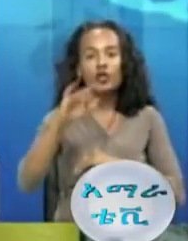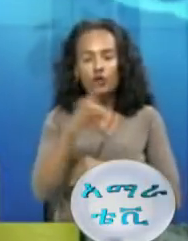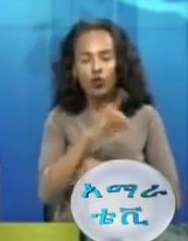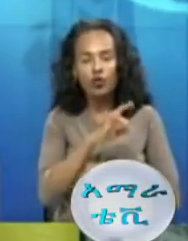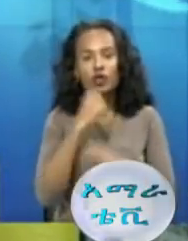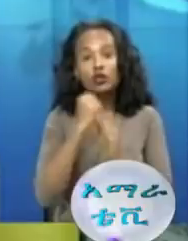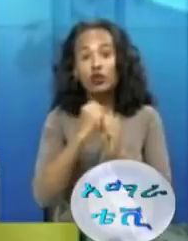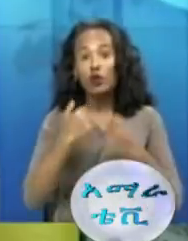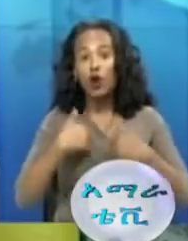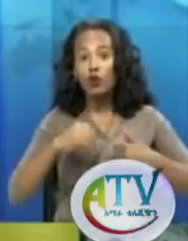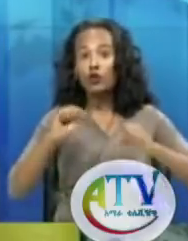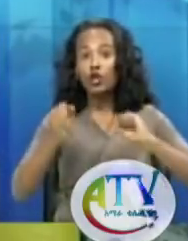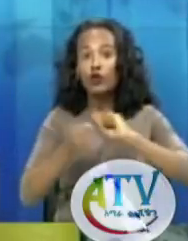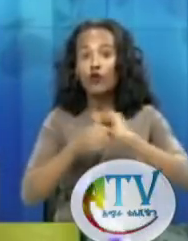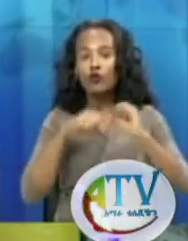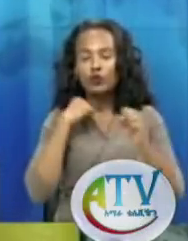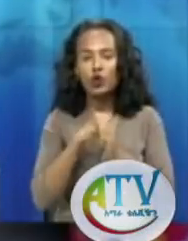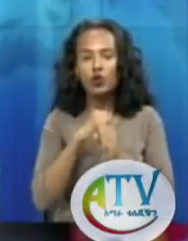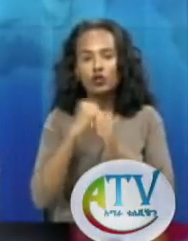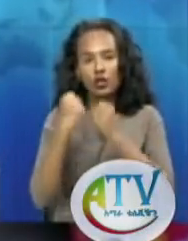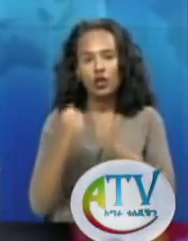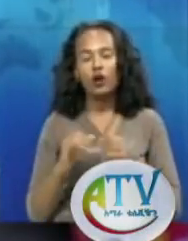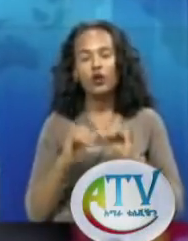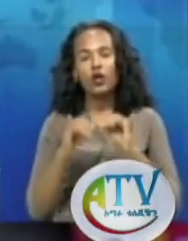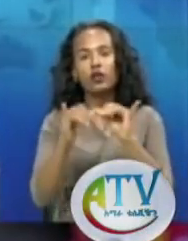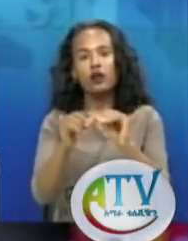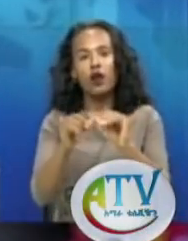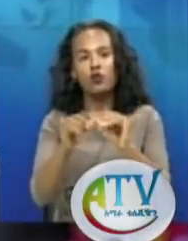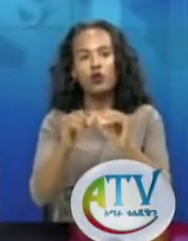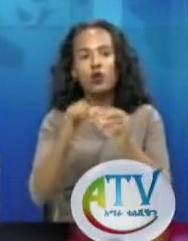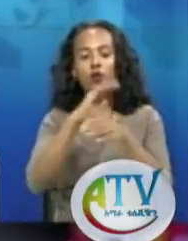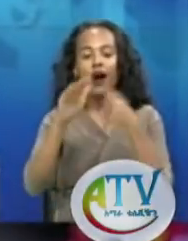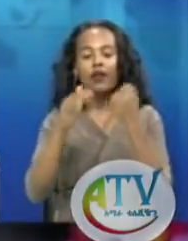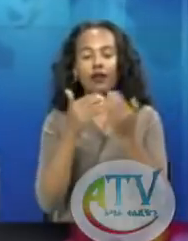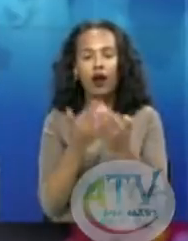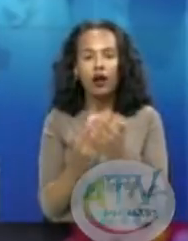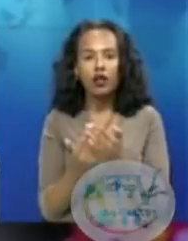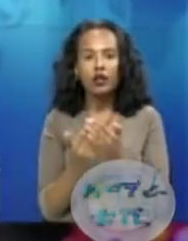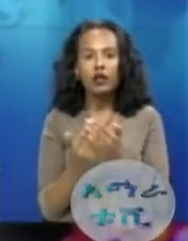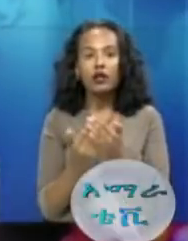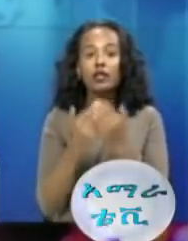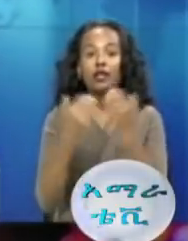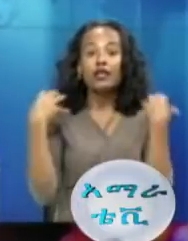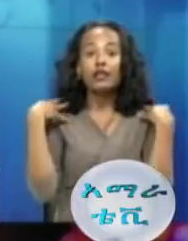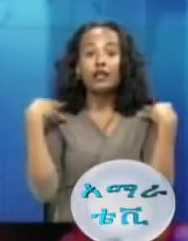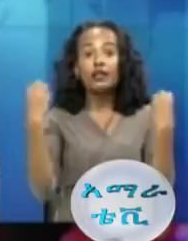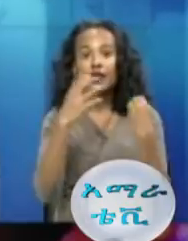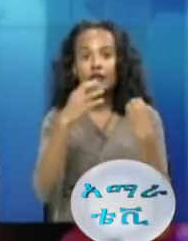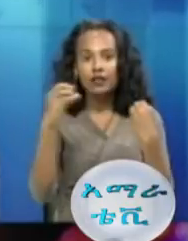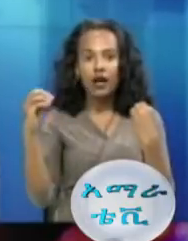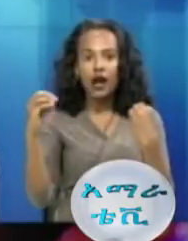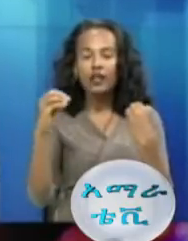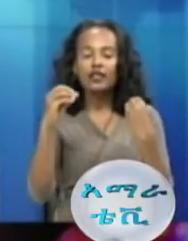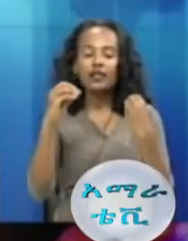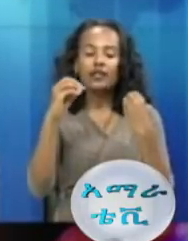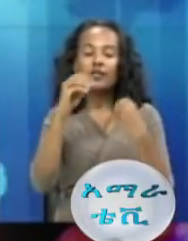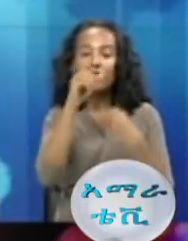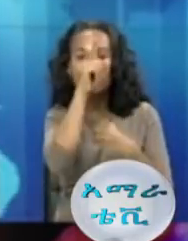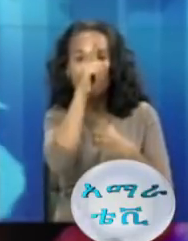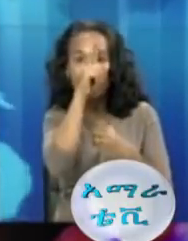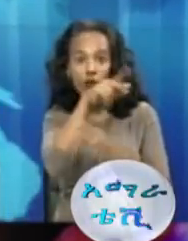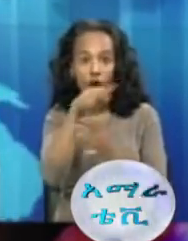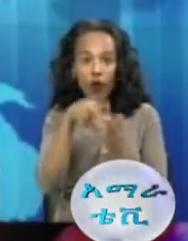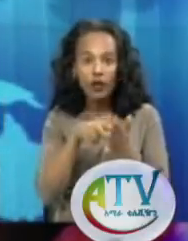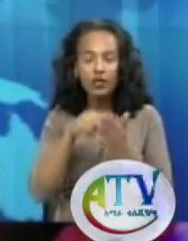ስራዎች ተጠናክረው ይቀጥላሉ። በአጠቃላይ በደህንነትና የጸጥታ ተቋማትን